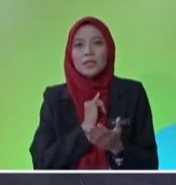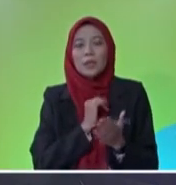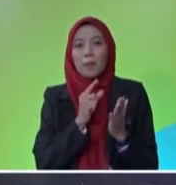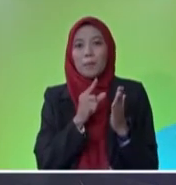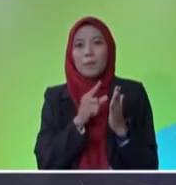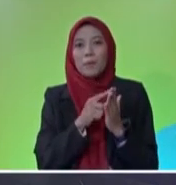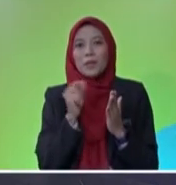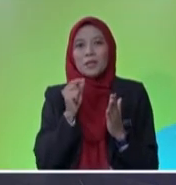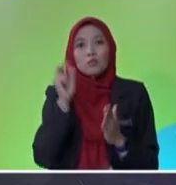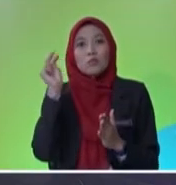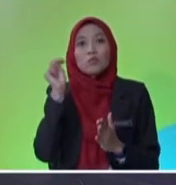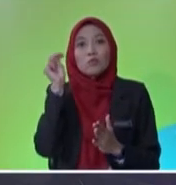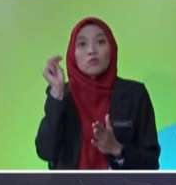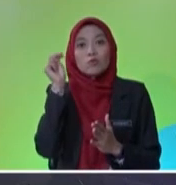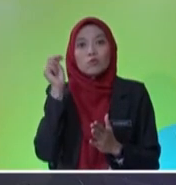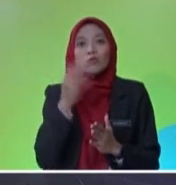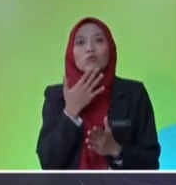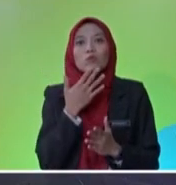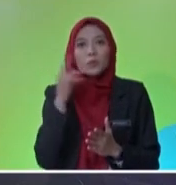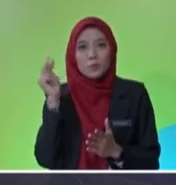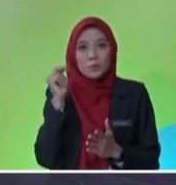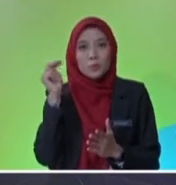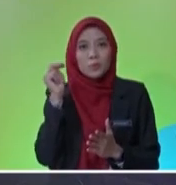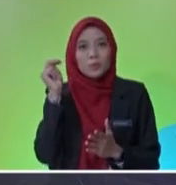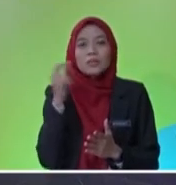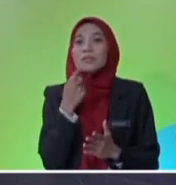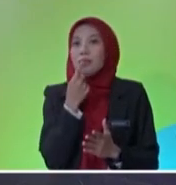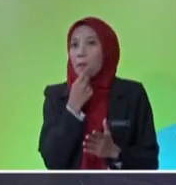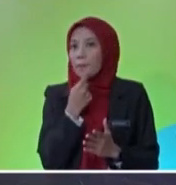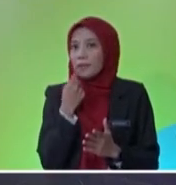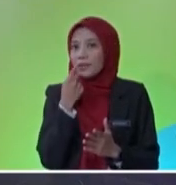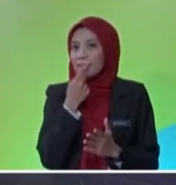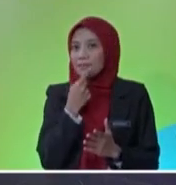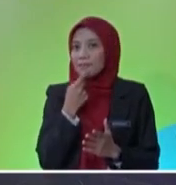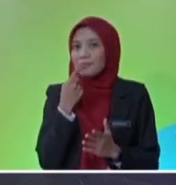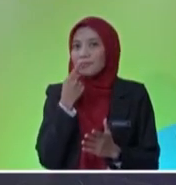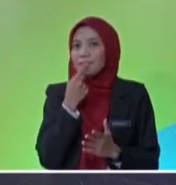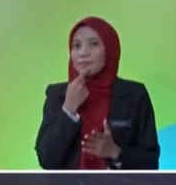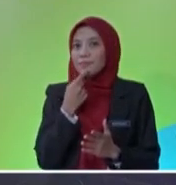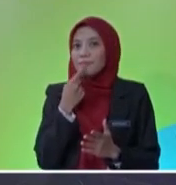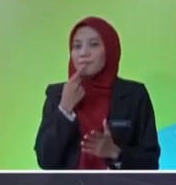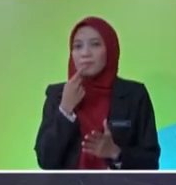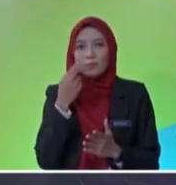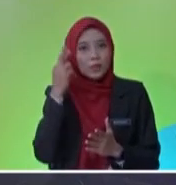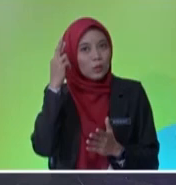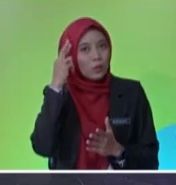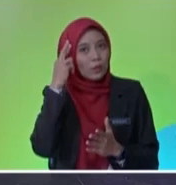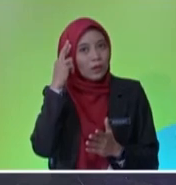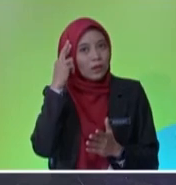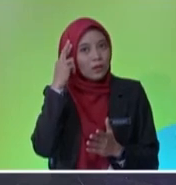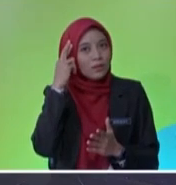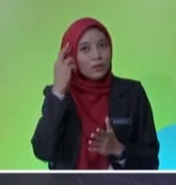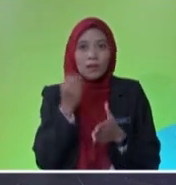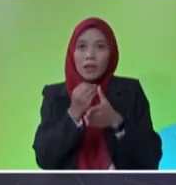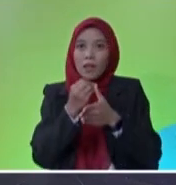ungu hanya Oh kita tengok siapa Adek ahli dua ataupun Rabiatul yang belum kenal lagi